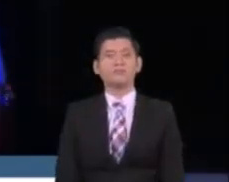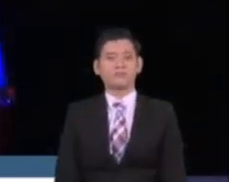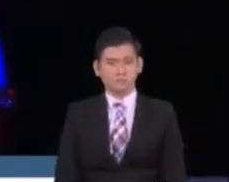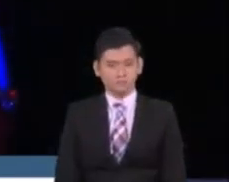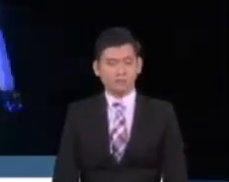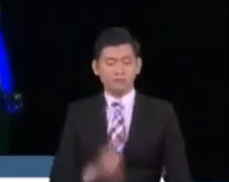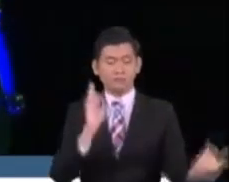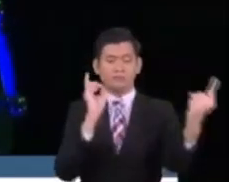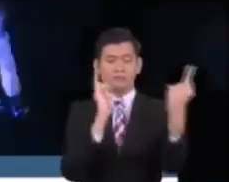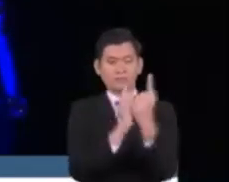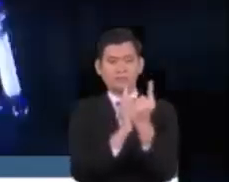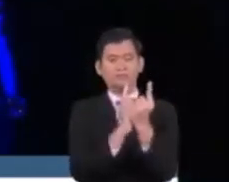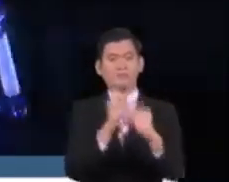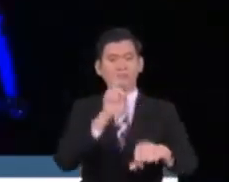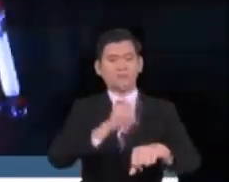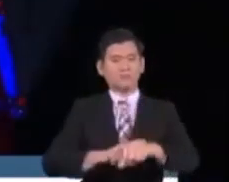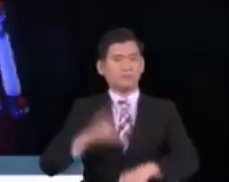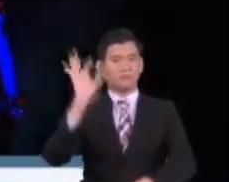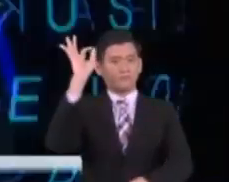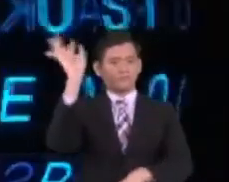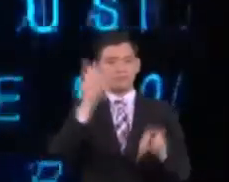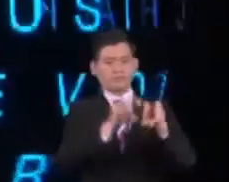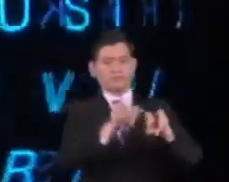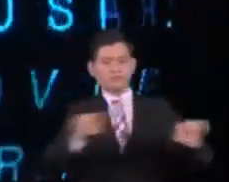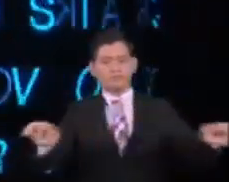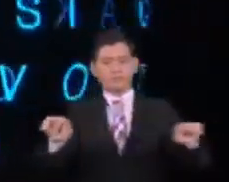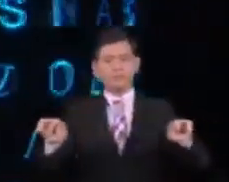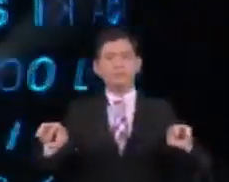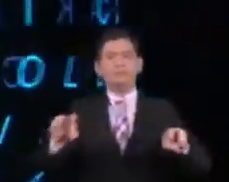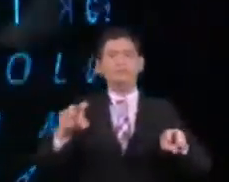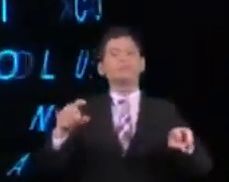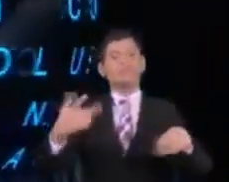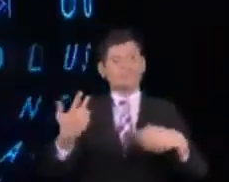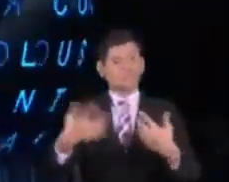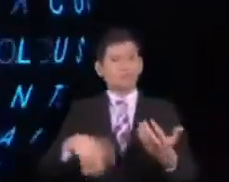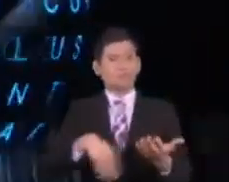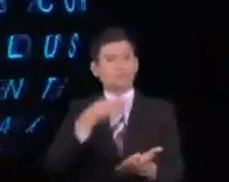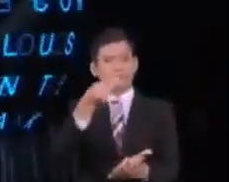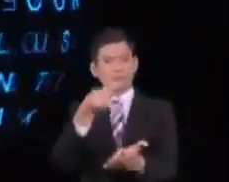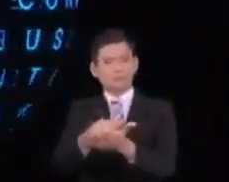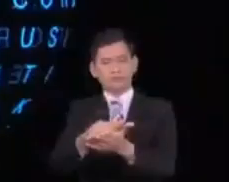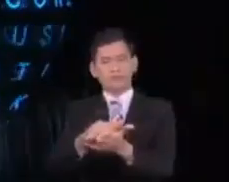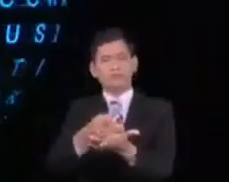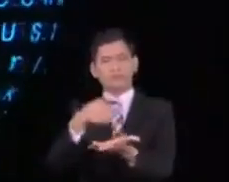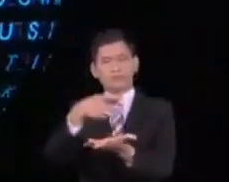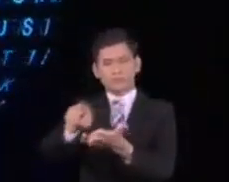Beliau ditemui media pada Forum Pencarum Kumpulan Wang Persaraan Diperbadankan di Ibu Negara.